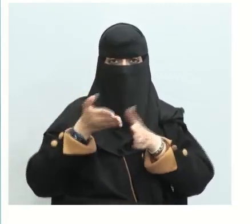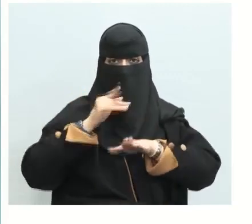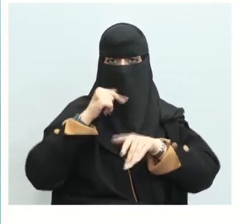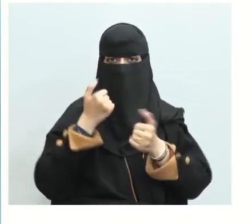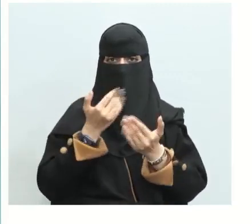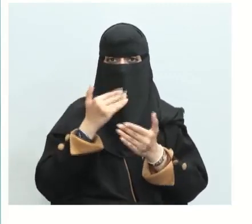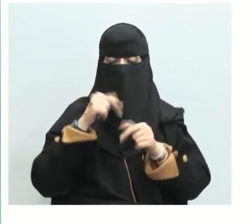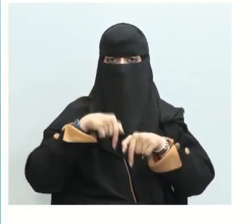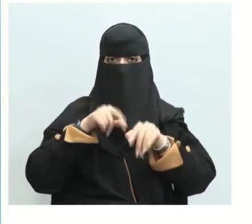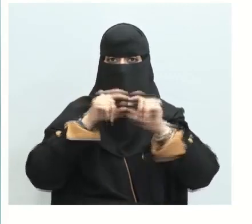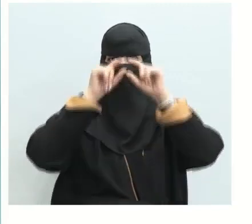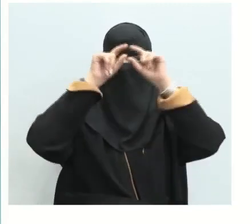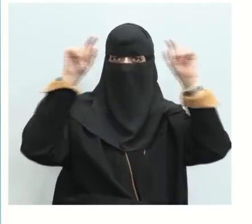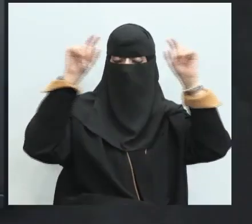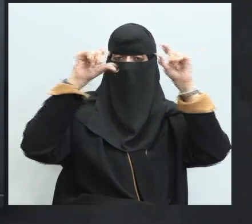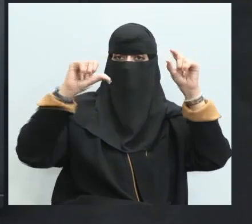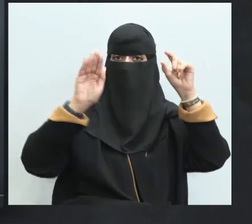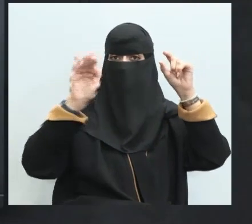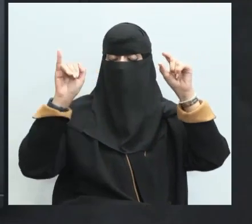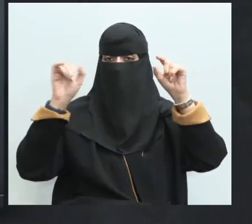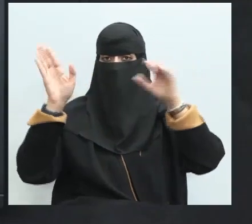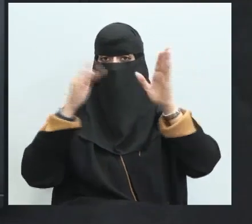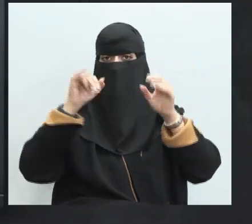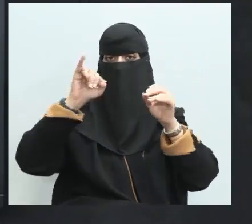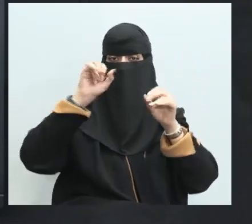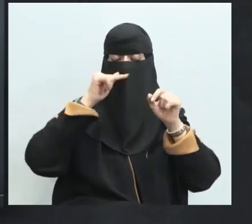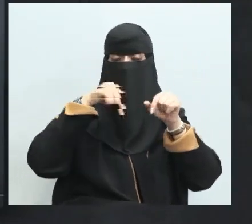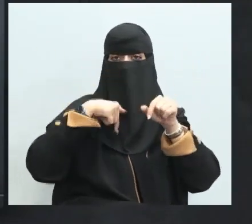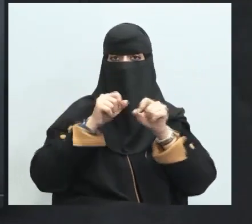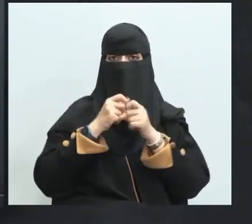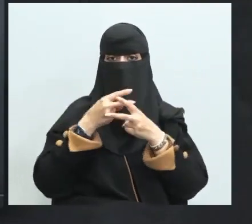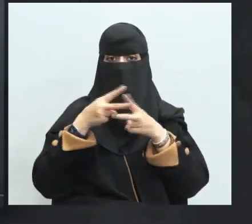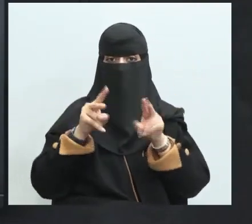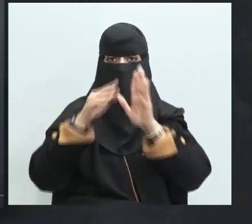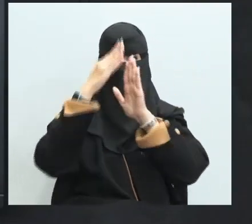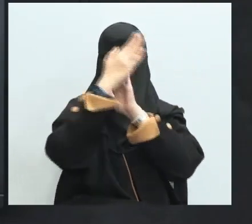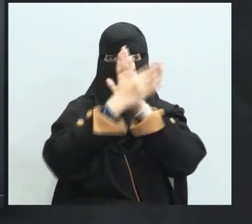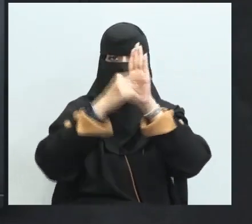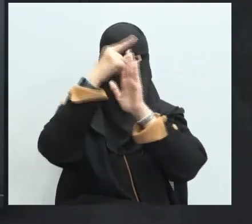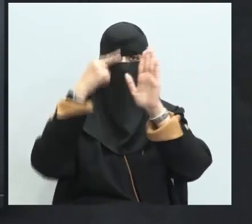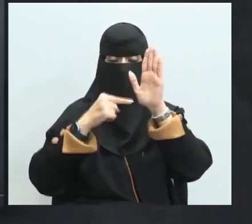بدون استخدام وسم ميتا يعرض الموقع الإلكتروني على الأجهزة المكتبية